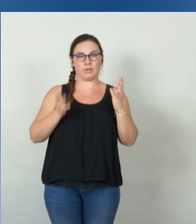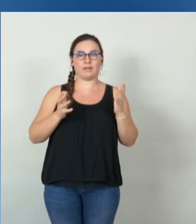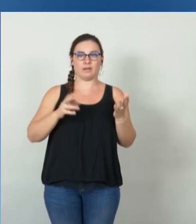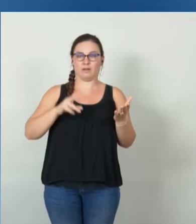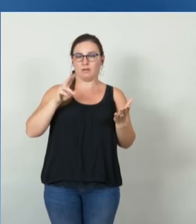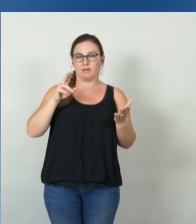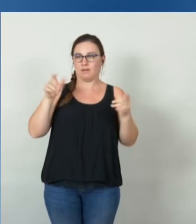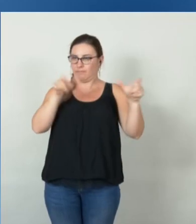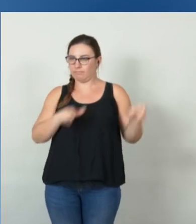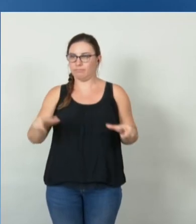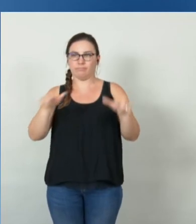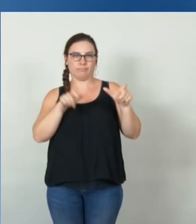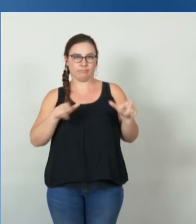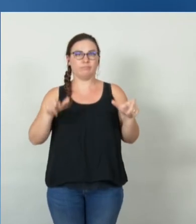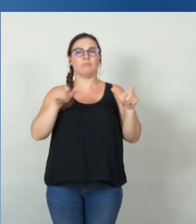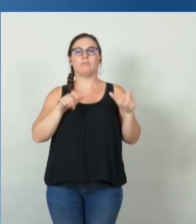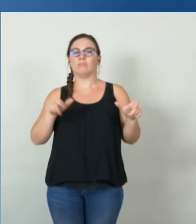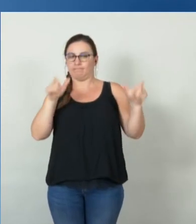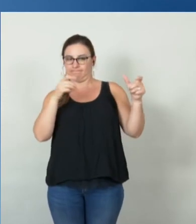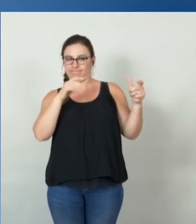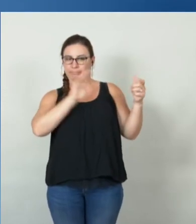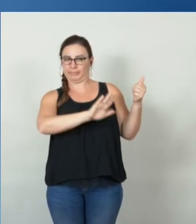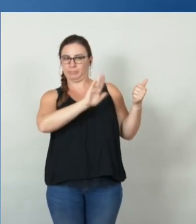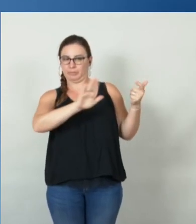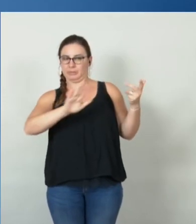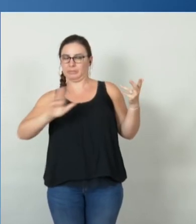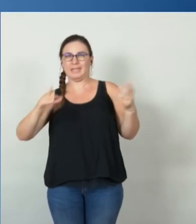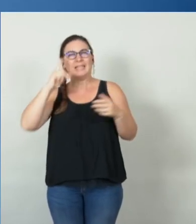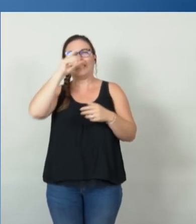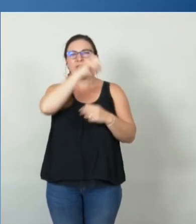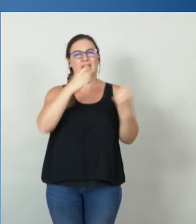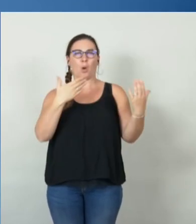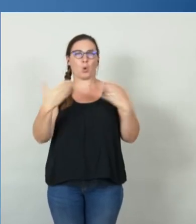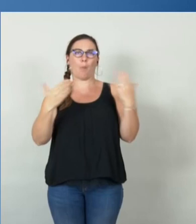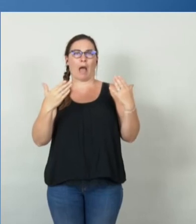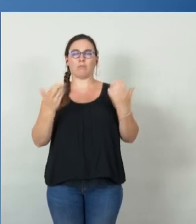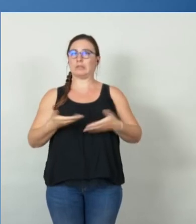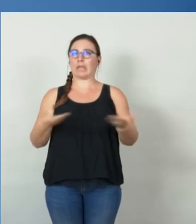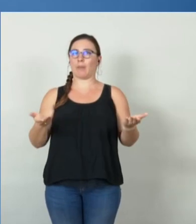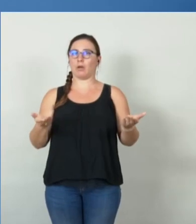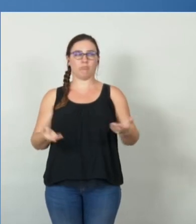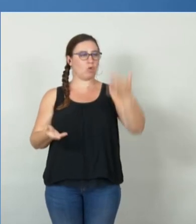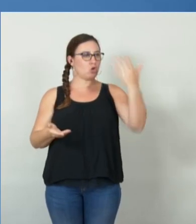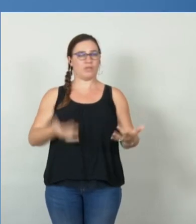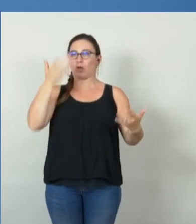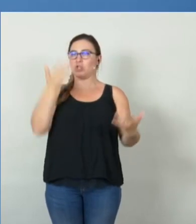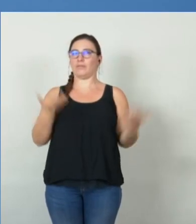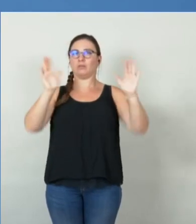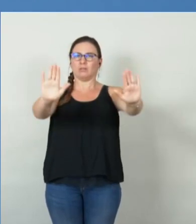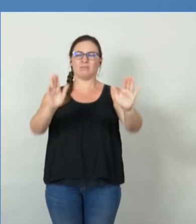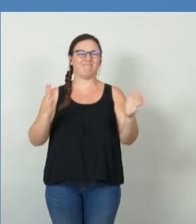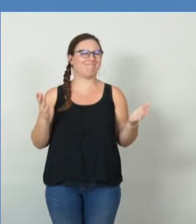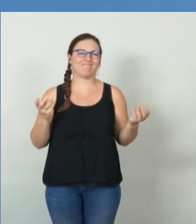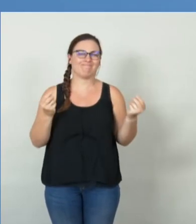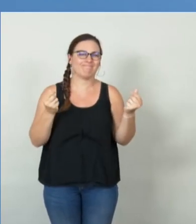au cas par cas et donc il est difficile en réalité de s'en réduire à un simple le chiffre un simple élément le